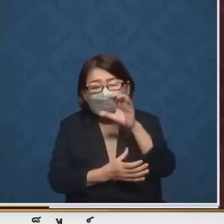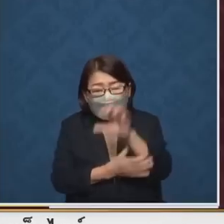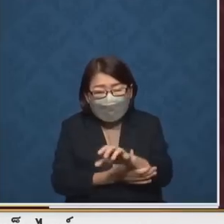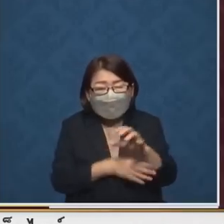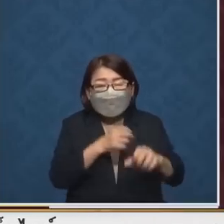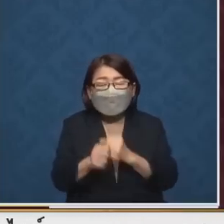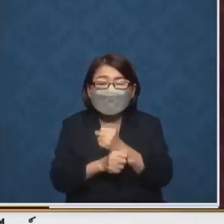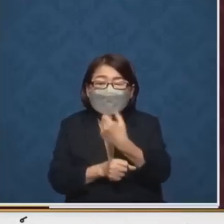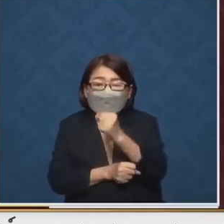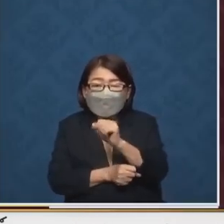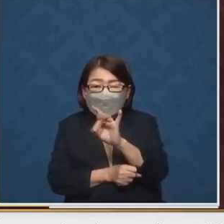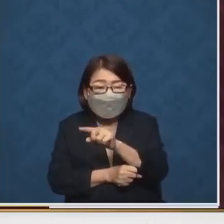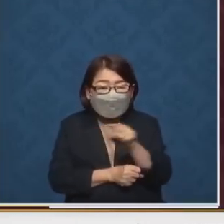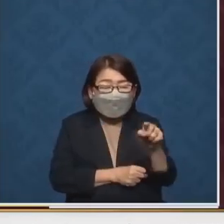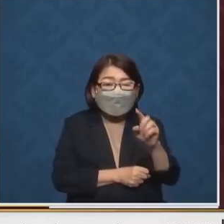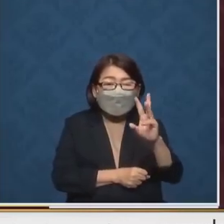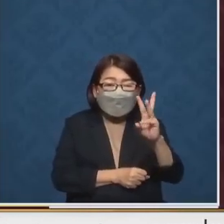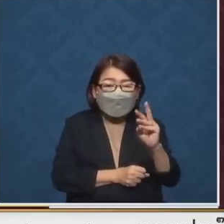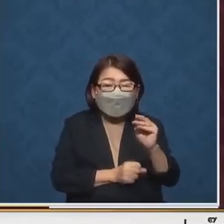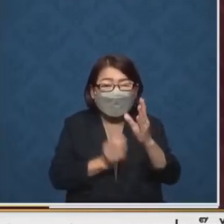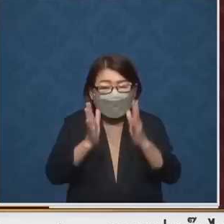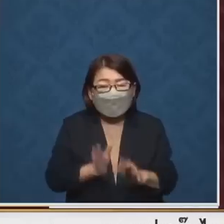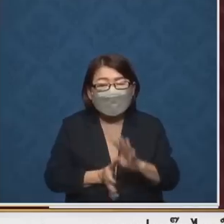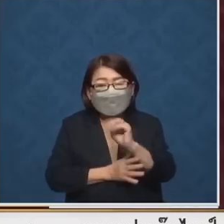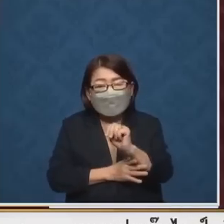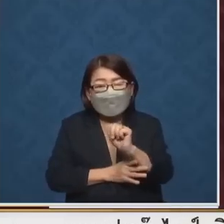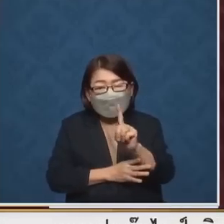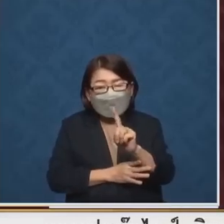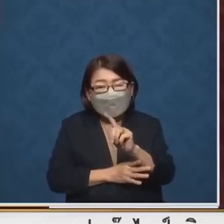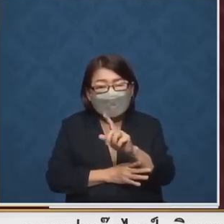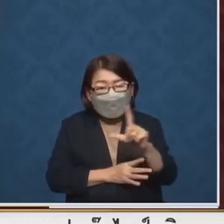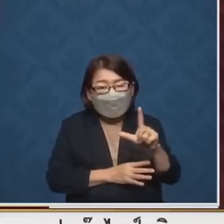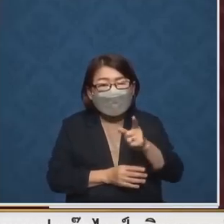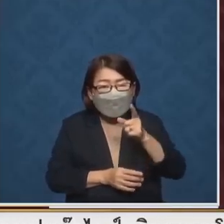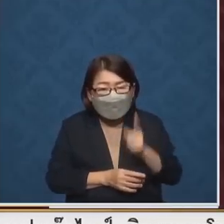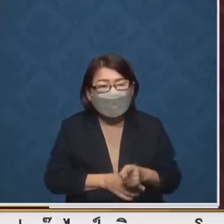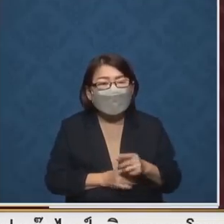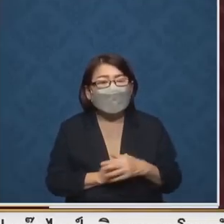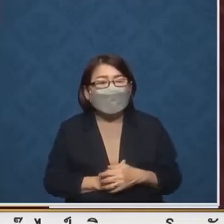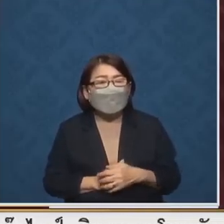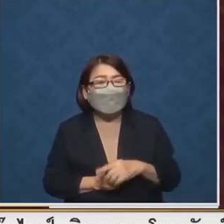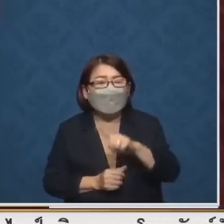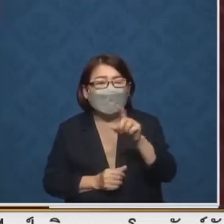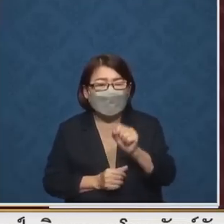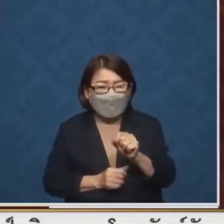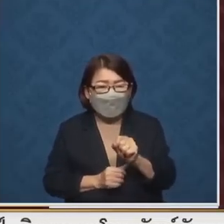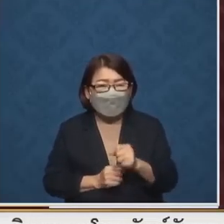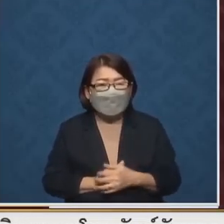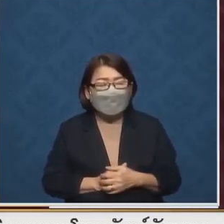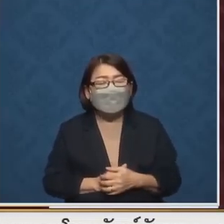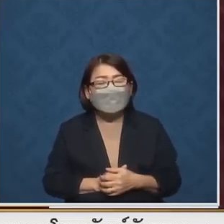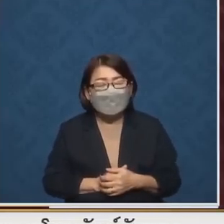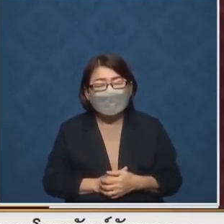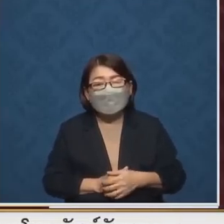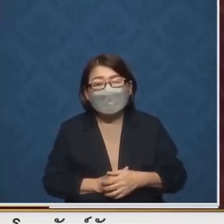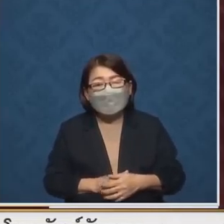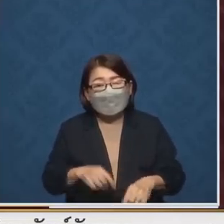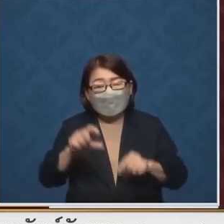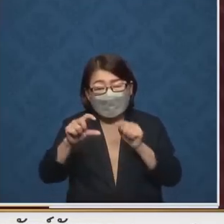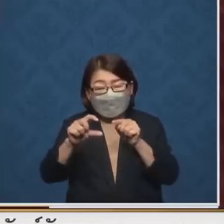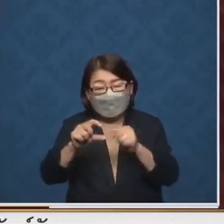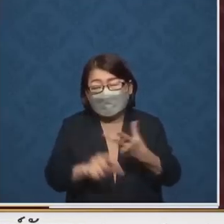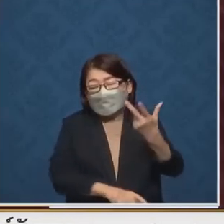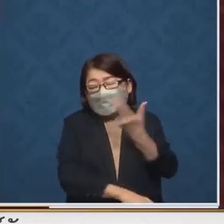ง 60 ปี 41 ล้านคนใช้ซินอแกอย่เดียว ฉีดวักซิน ฉีดสารเคมีเข้าร่างกายแต